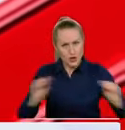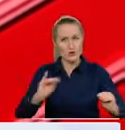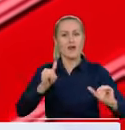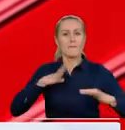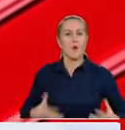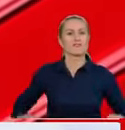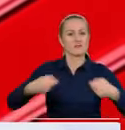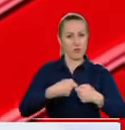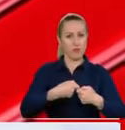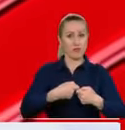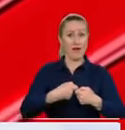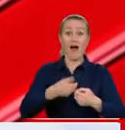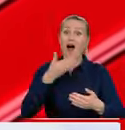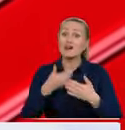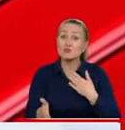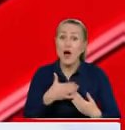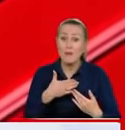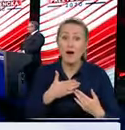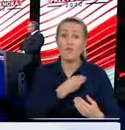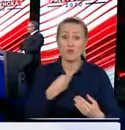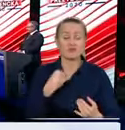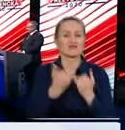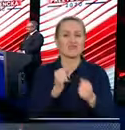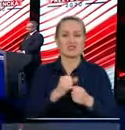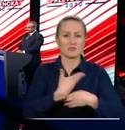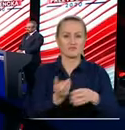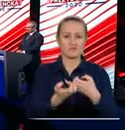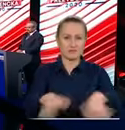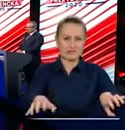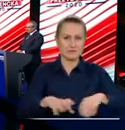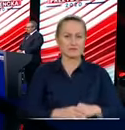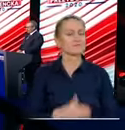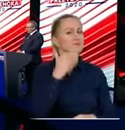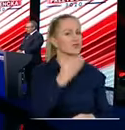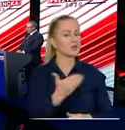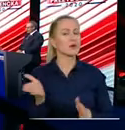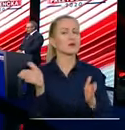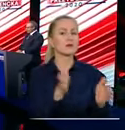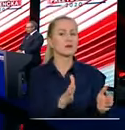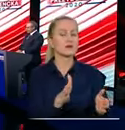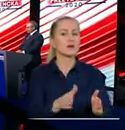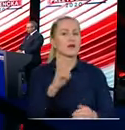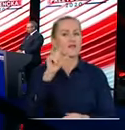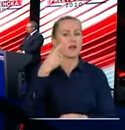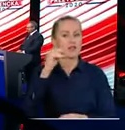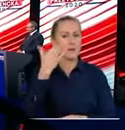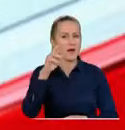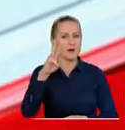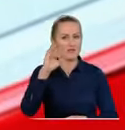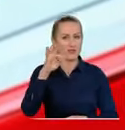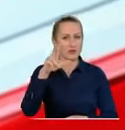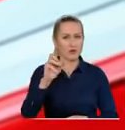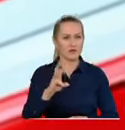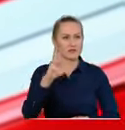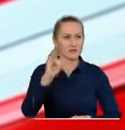wspólnotą, a słaba, kiedy jest podzielona. Bardzo dziękuję. Teraz minuta dla Waldemara Witkowskiego. Obojętnie,